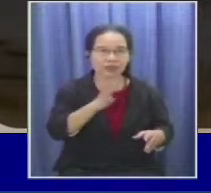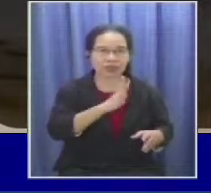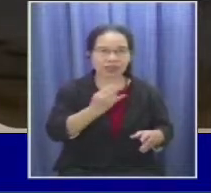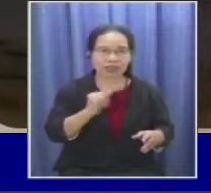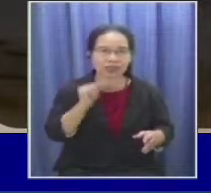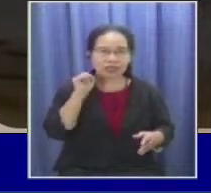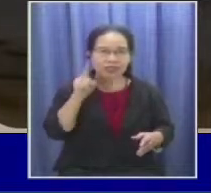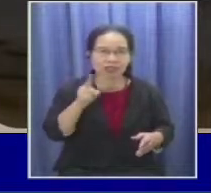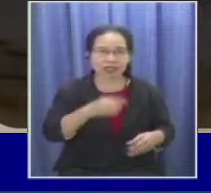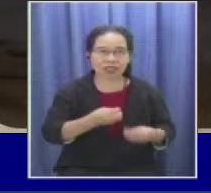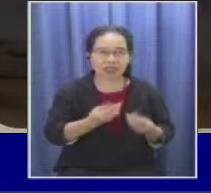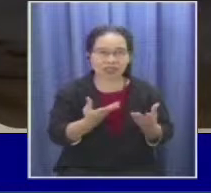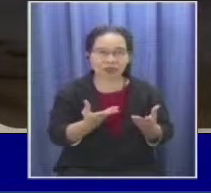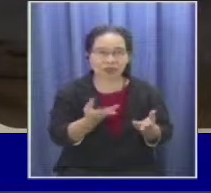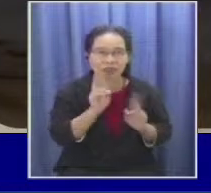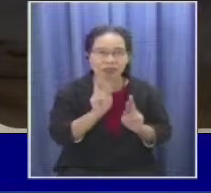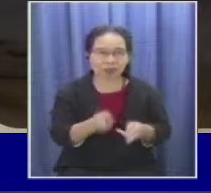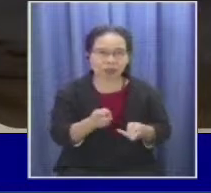36